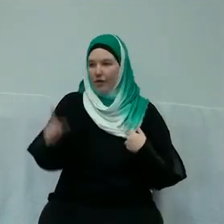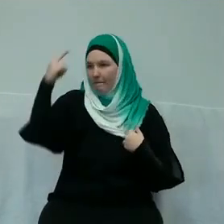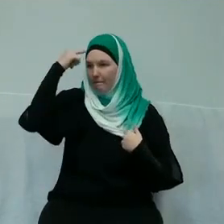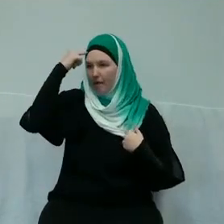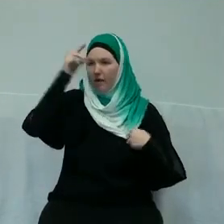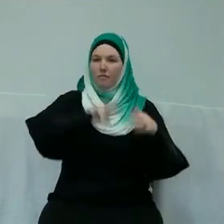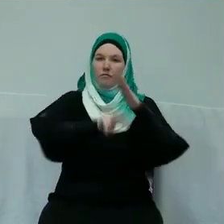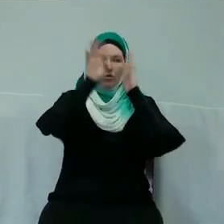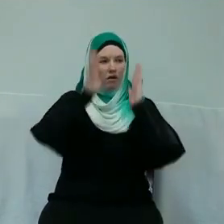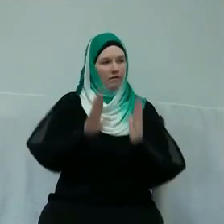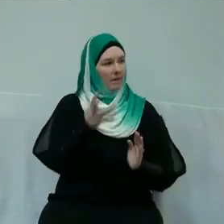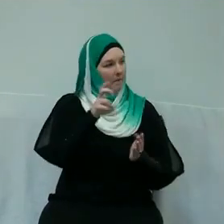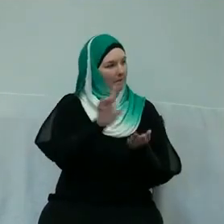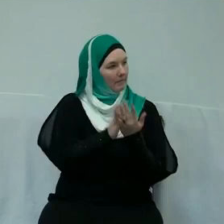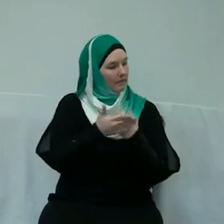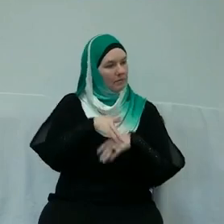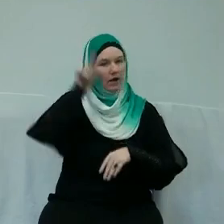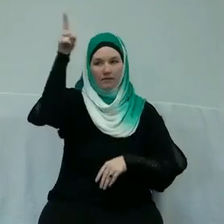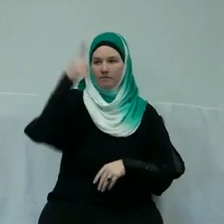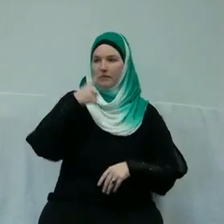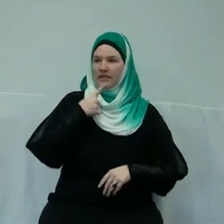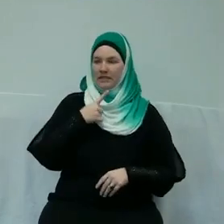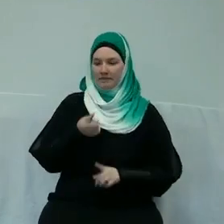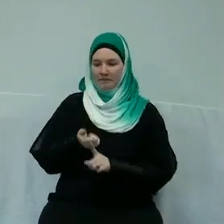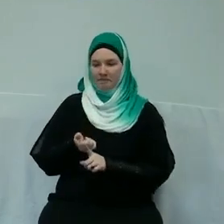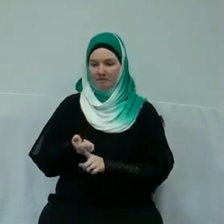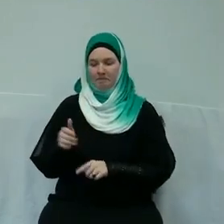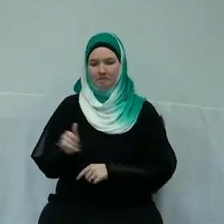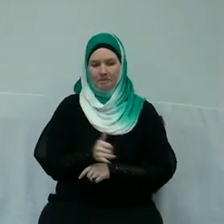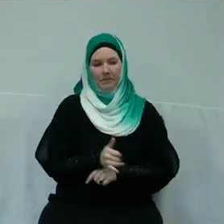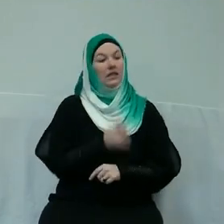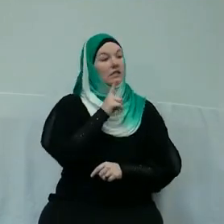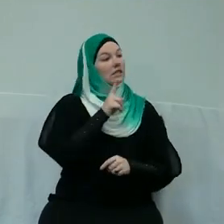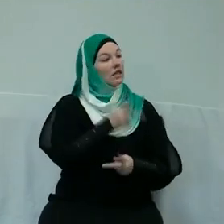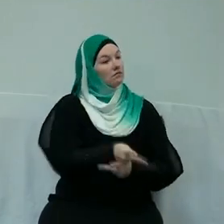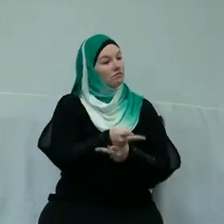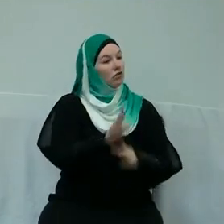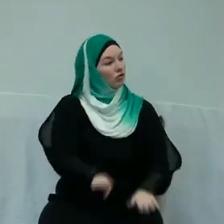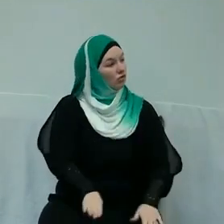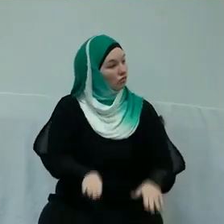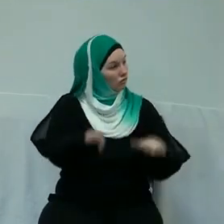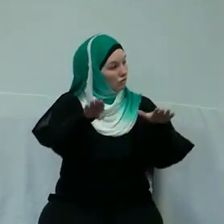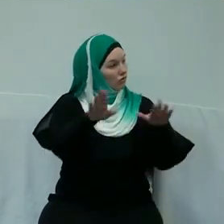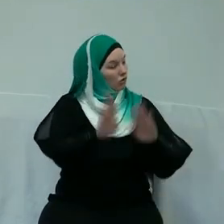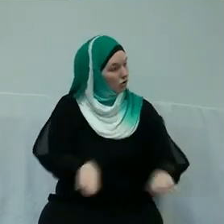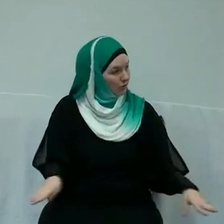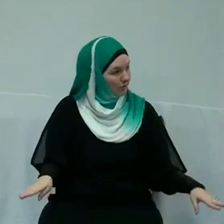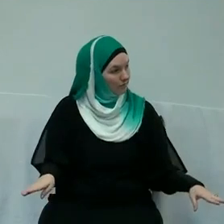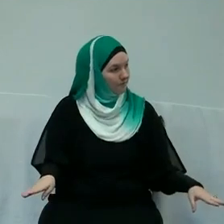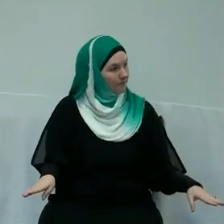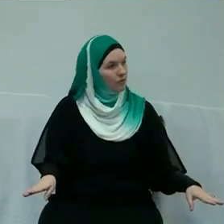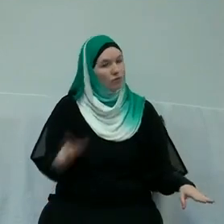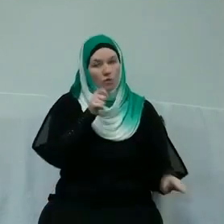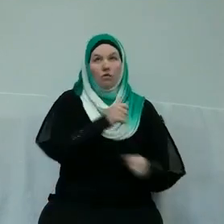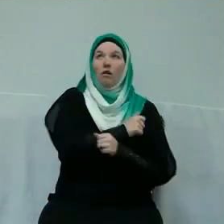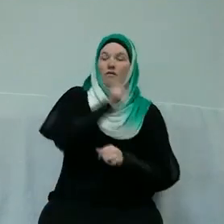Prophet sallallahu alaihi wasallam says, أدبوا أولادكم Raise your children على حب الله To love